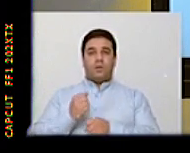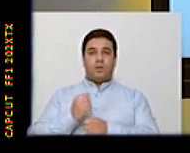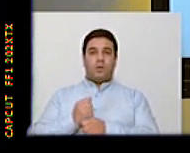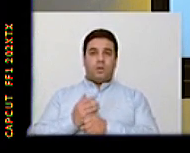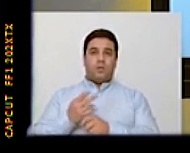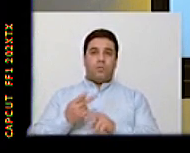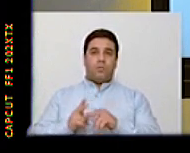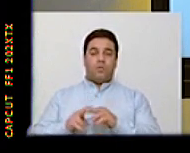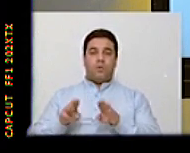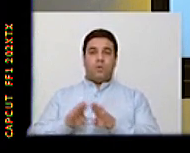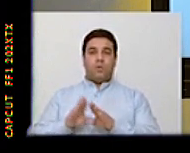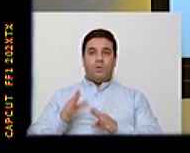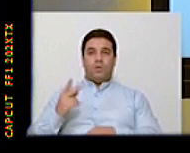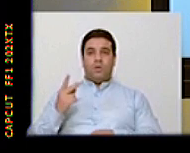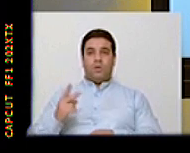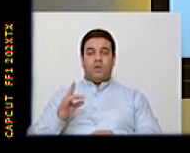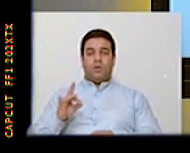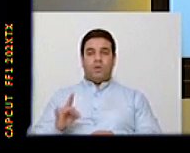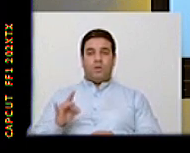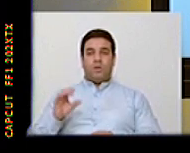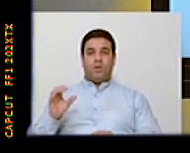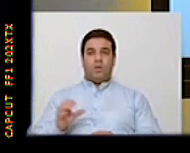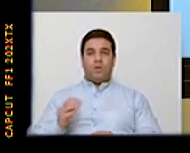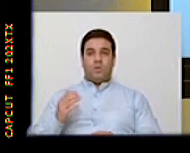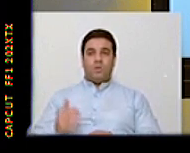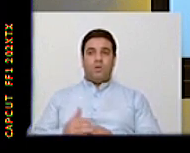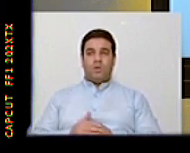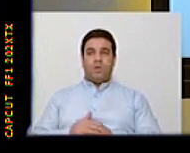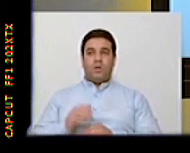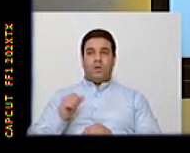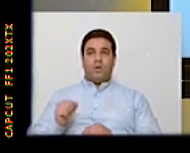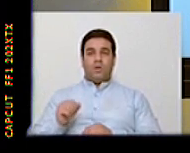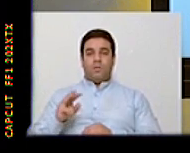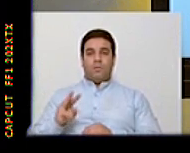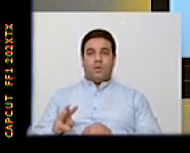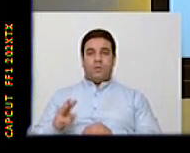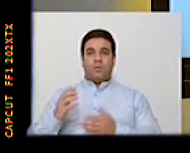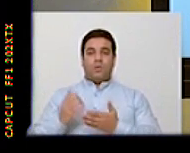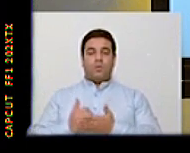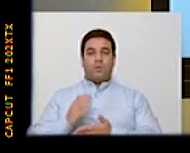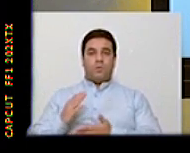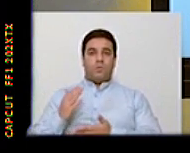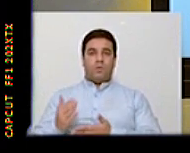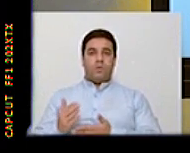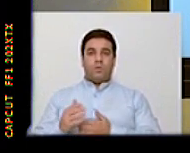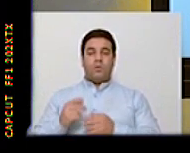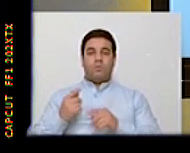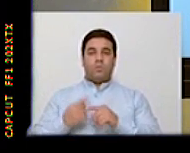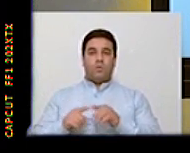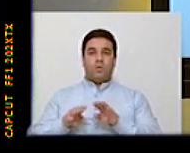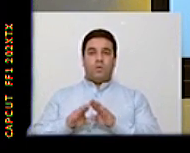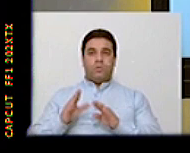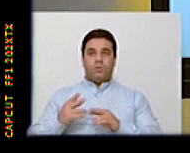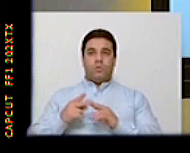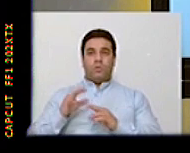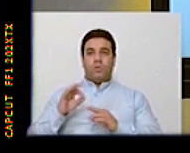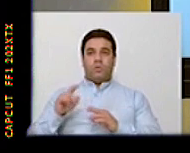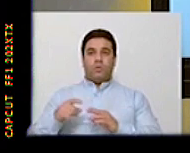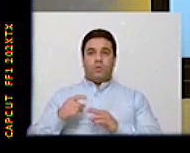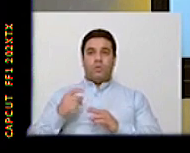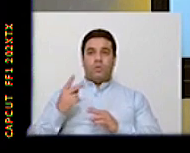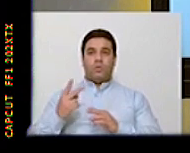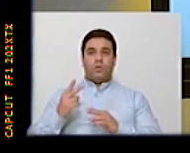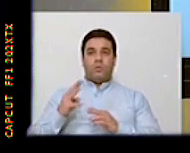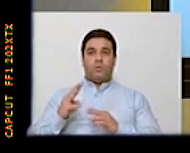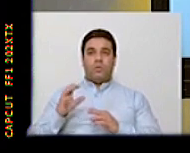ketadi. Bu teng bo'ladi 2 radian taqsim sekundga. A maksimalni topadigan bo'lsak, bu teng bo'ladi 0.2